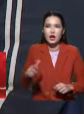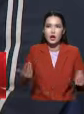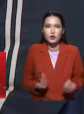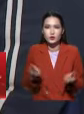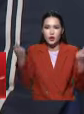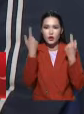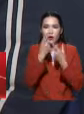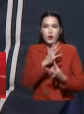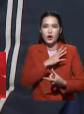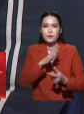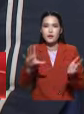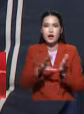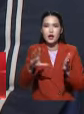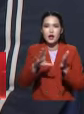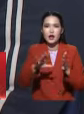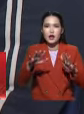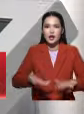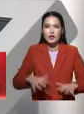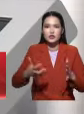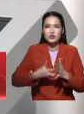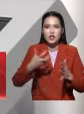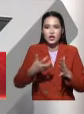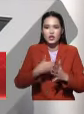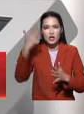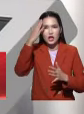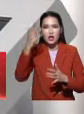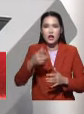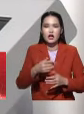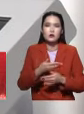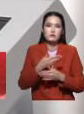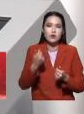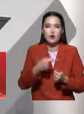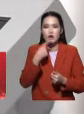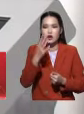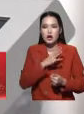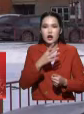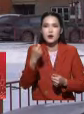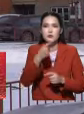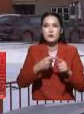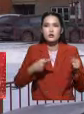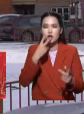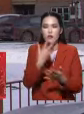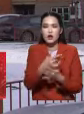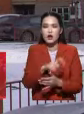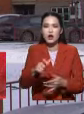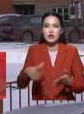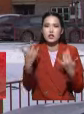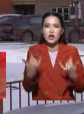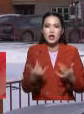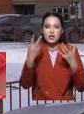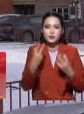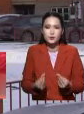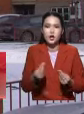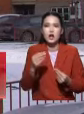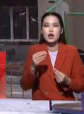анықтаған. Әкімдік электр энергиясының жетпей жатқанының басты себебі осы дейді. Қалада бір жылу қазандығы бар, қазіргі таңда оның қуаты